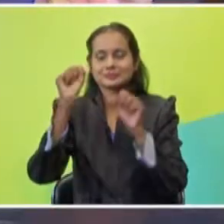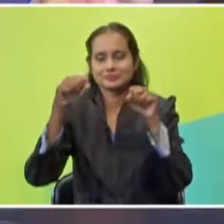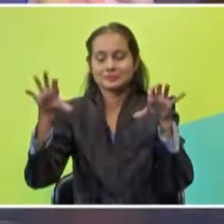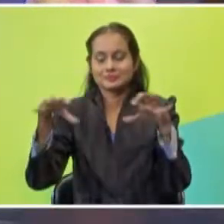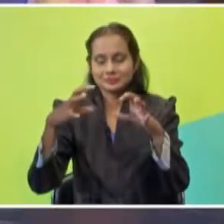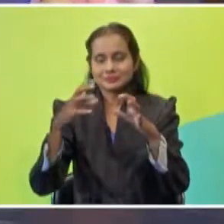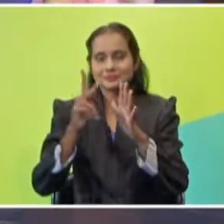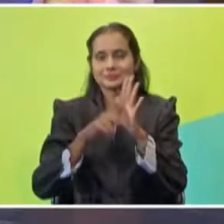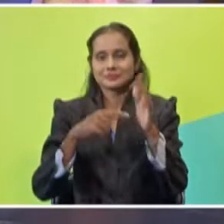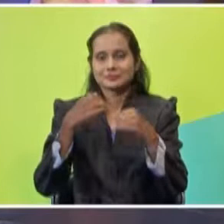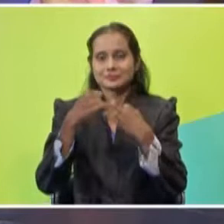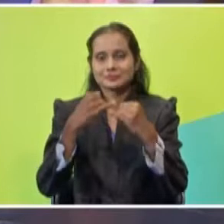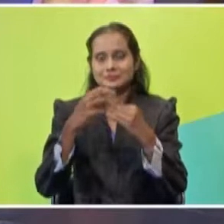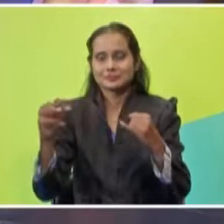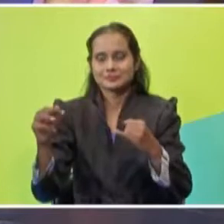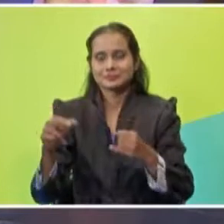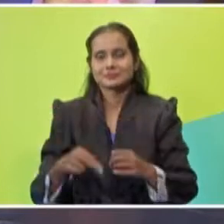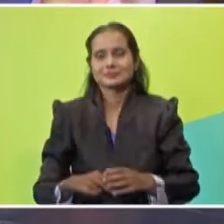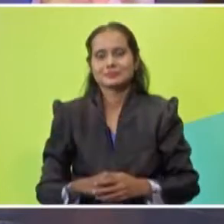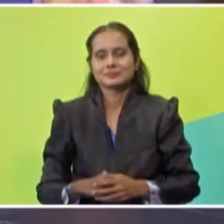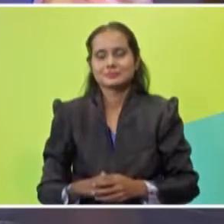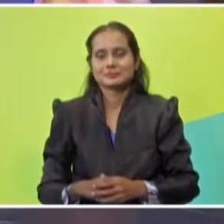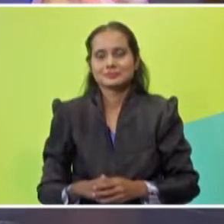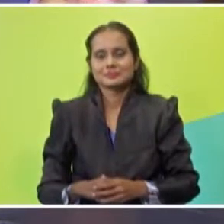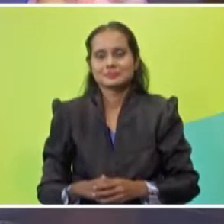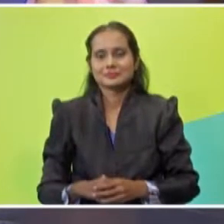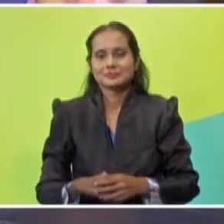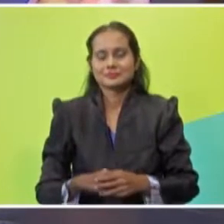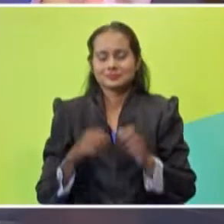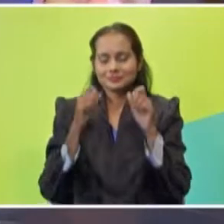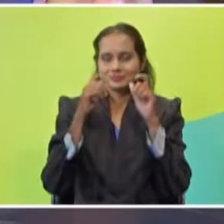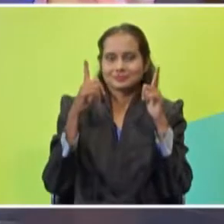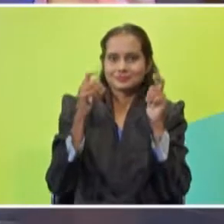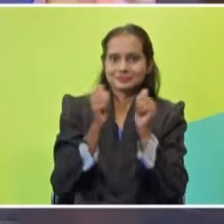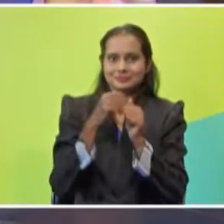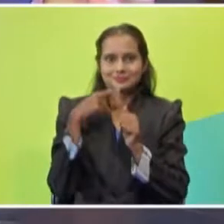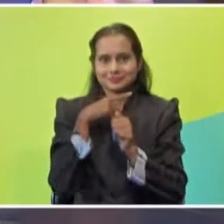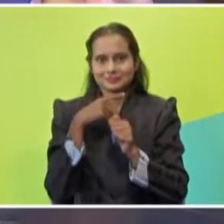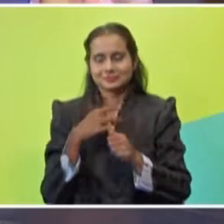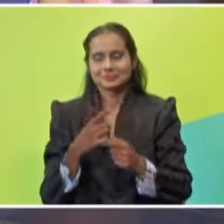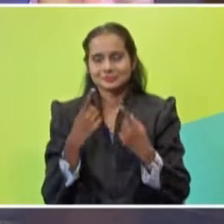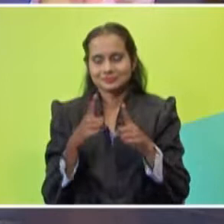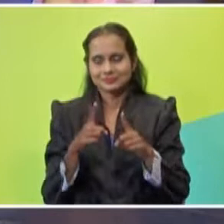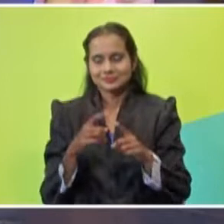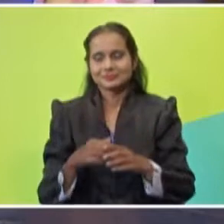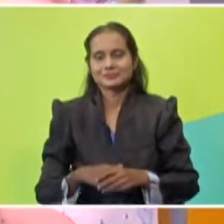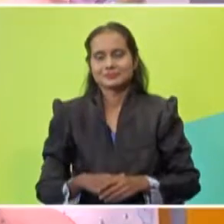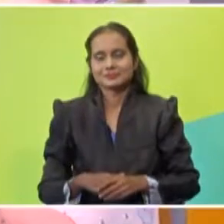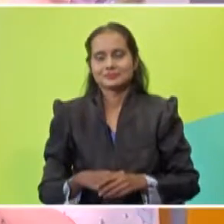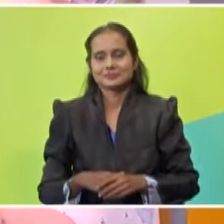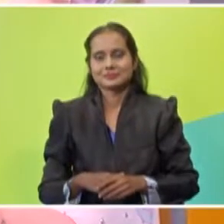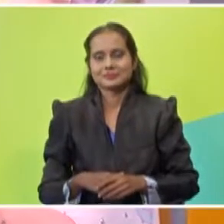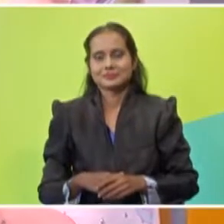nampak jadi cego ater kaku dengan pensil pada hanya Oke Jawablah Oke kesimpulan untuk hari